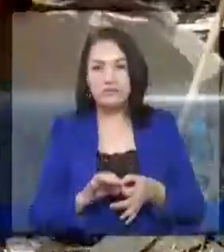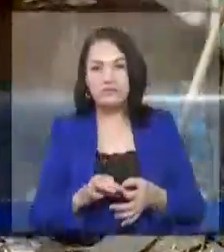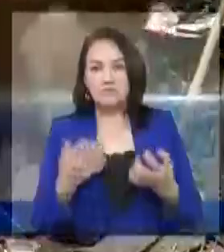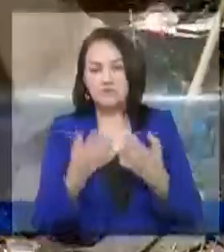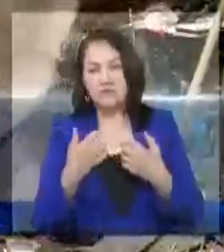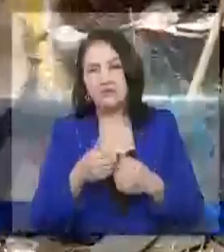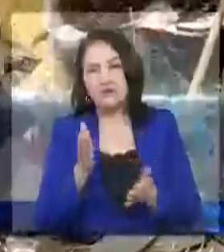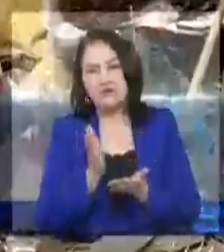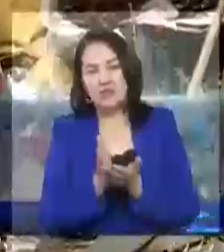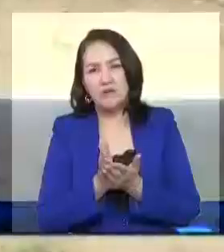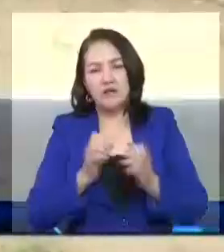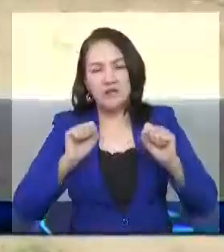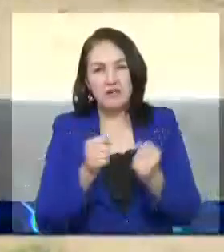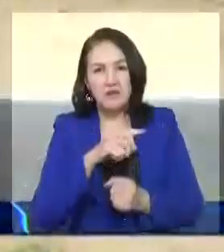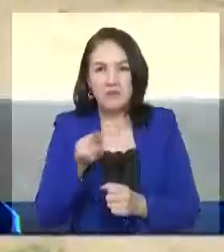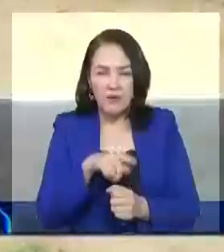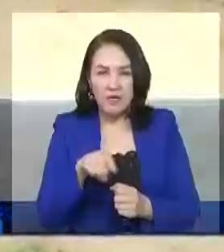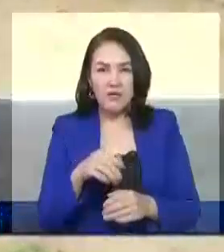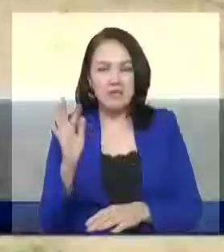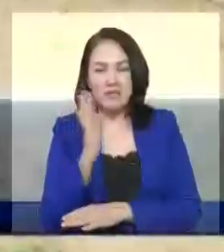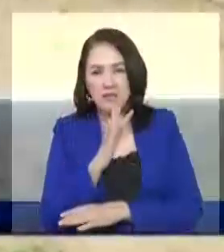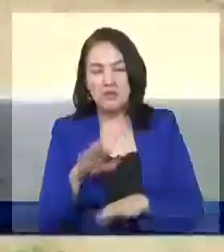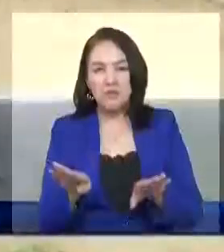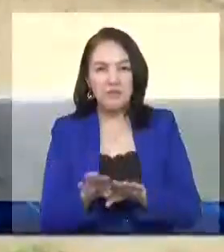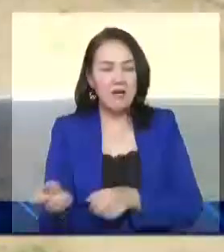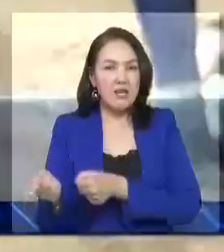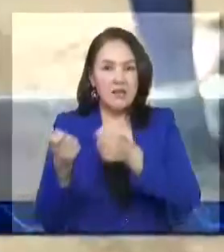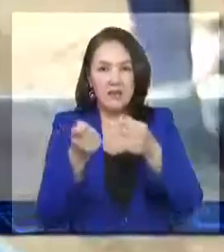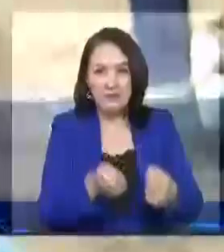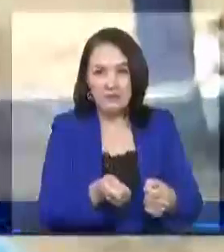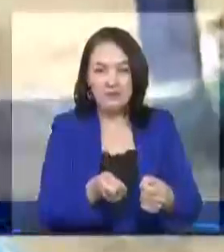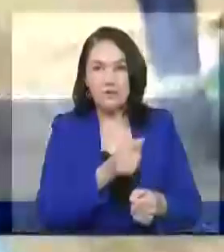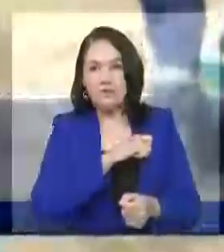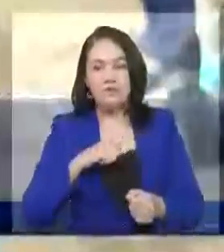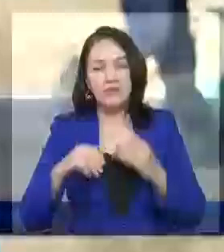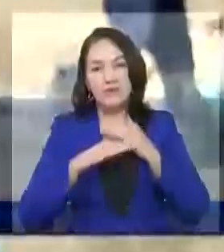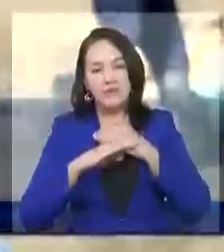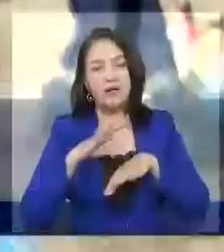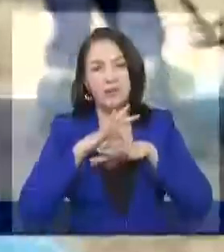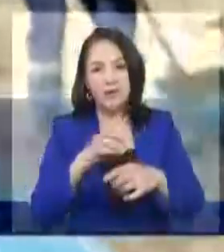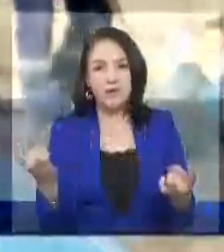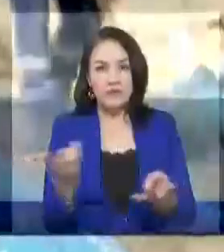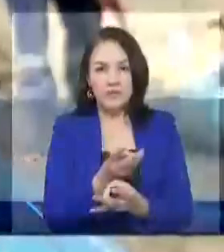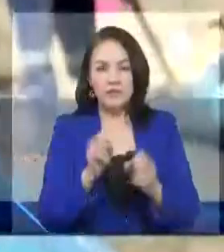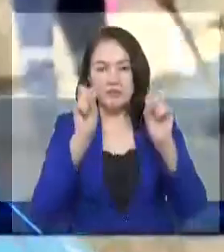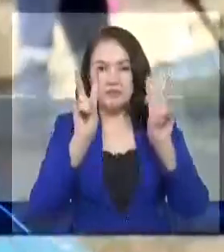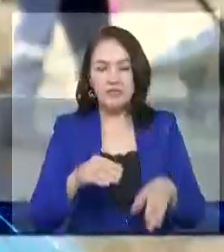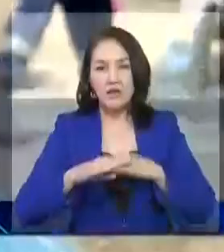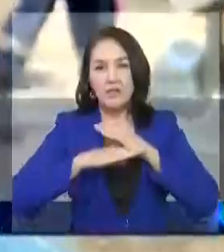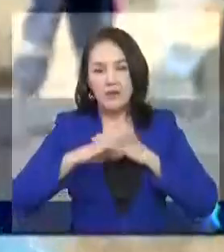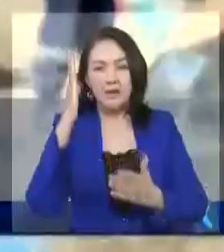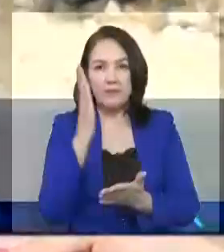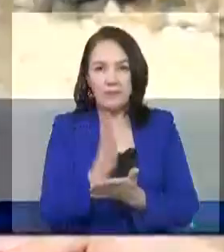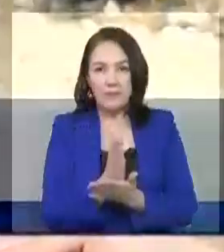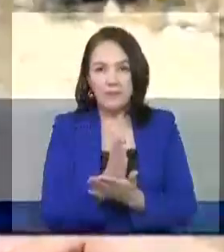техника, диван, стиральная машинка, тал, үйден, частный үйден бәрін шығарады. Өздері полигонға апару керек. Специальный полигон бар, сойқа